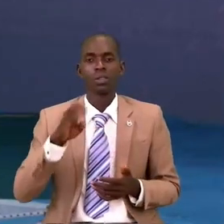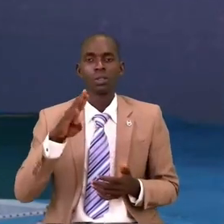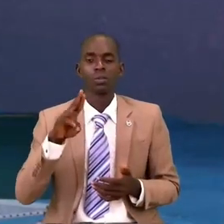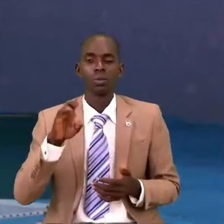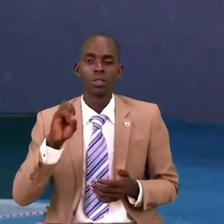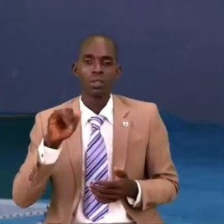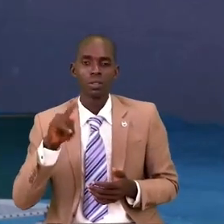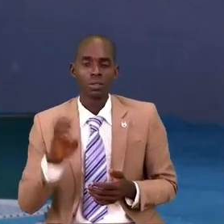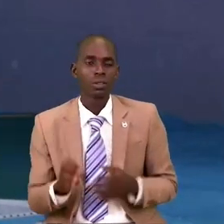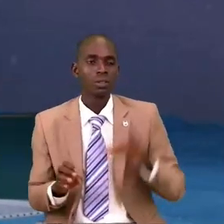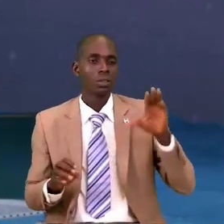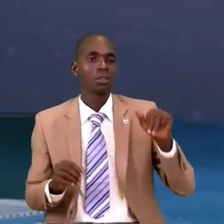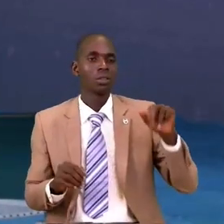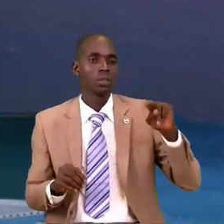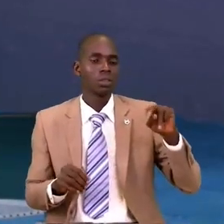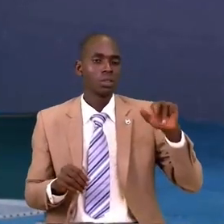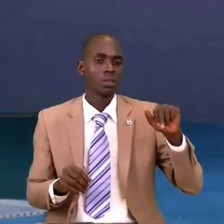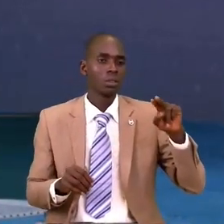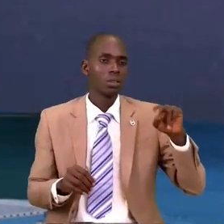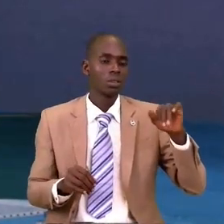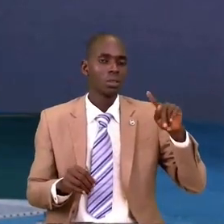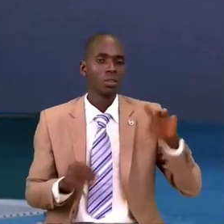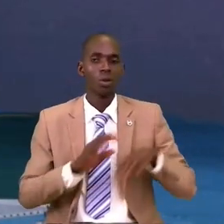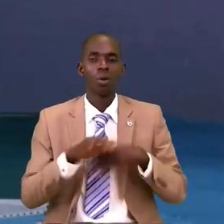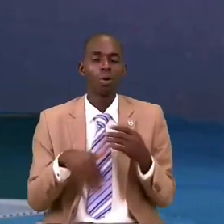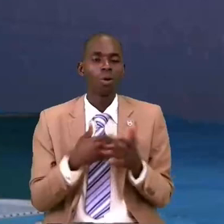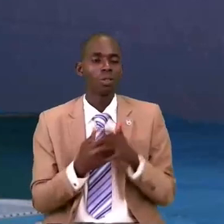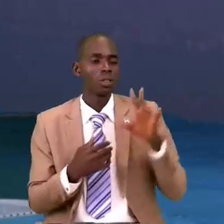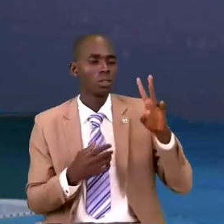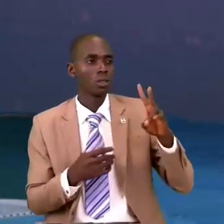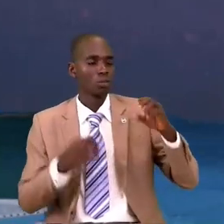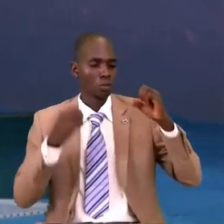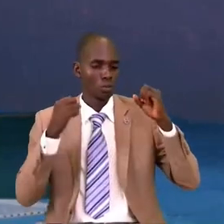fortes et puissantes qu'Israël,